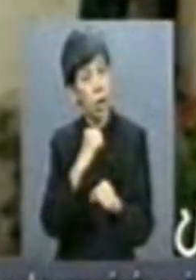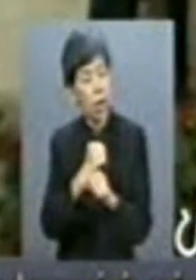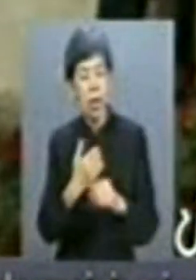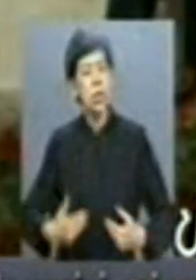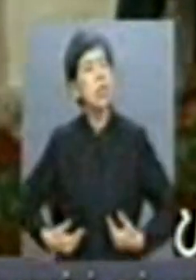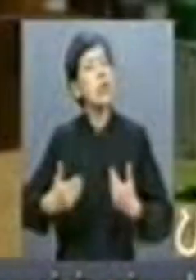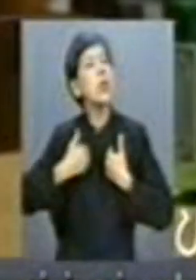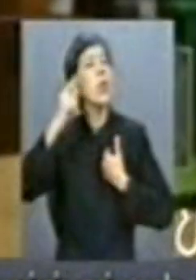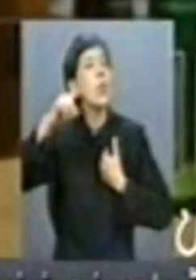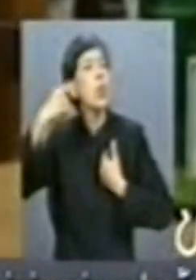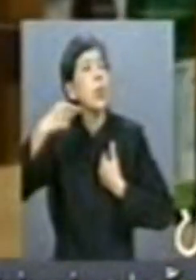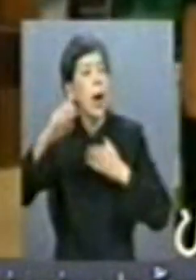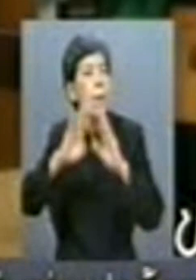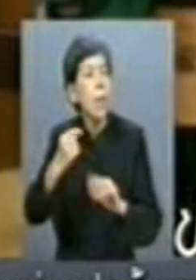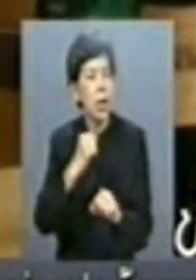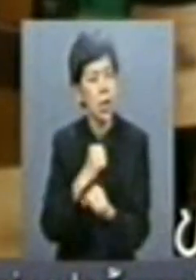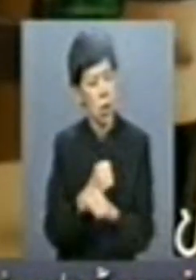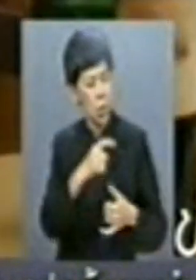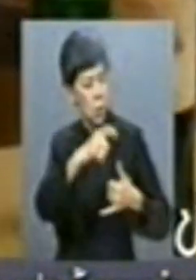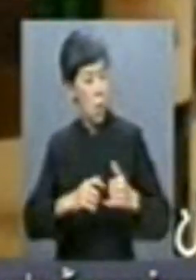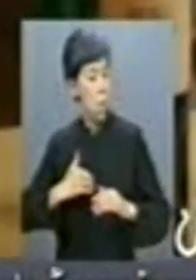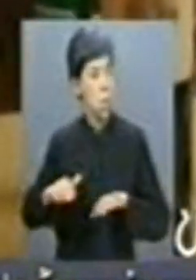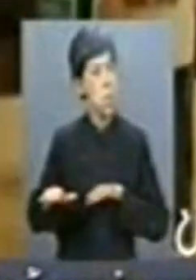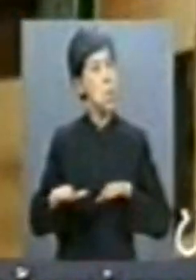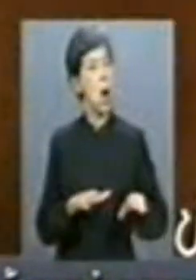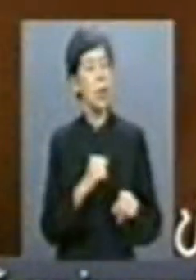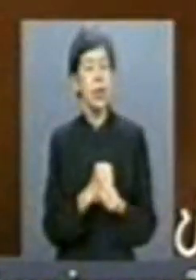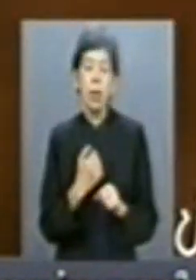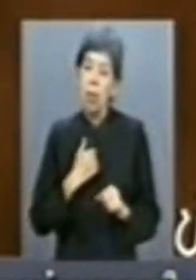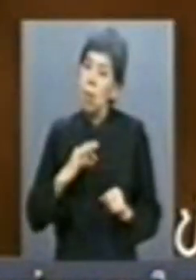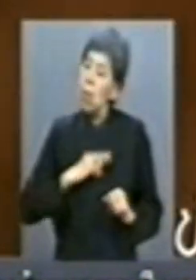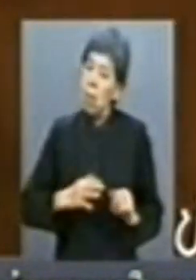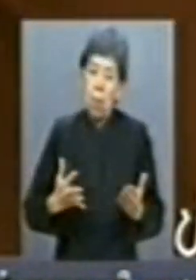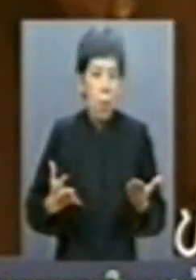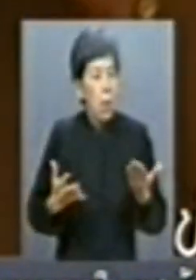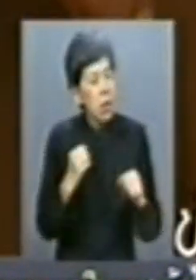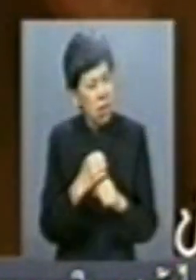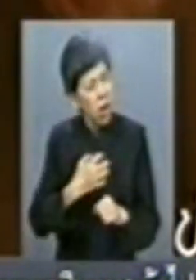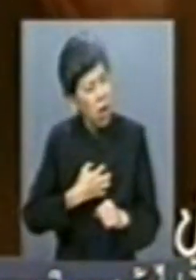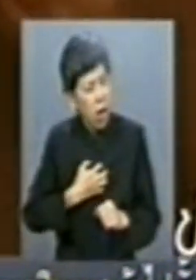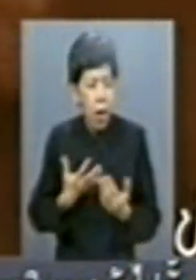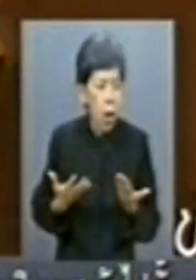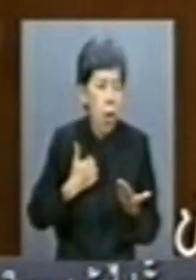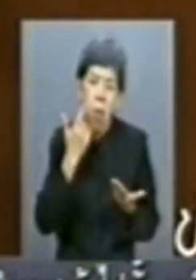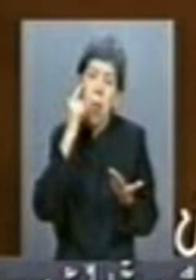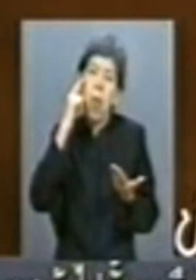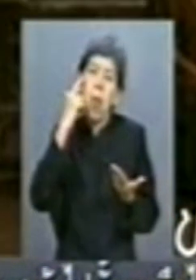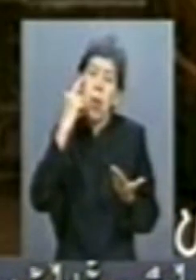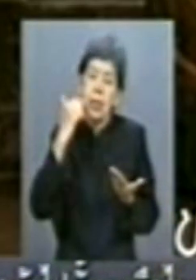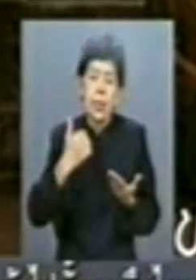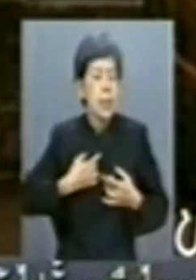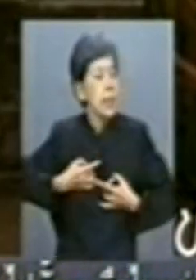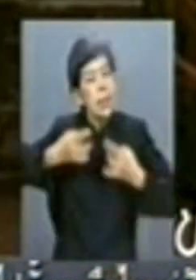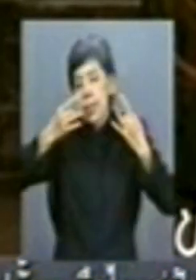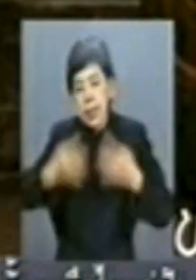ผู้หญิงยุคใหม่ที่ดูมีพร้อมทุกอย่างแต่กลับไม่รู้ว่าที่จริงแล้วเธอต้องการอะไรแต่เมื่อเธอกล้าใช้ชีวิตนอกก